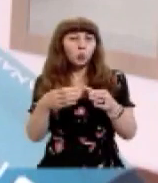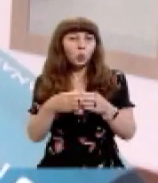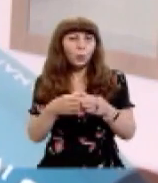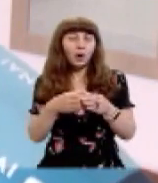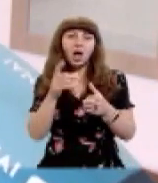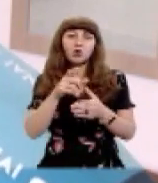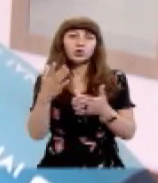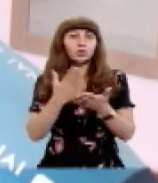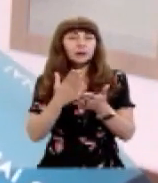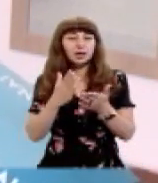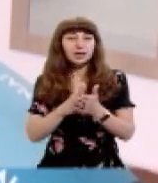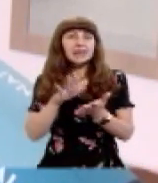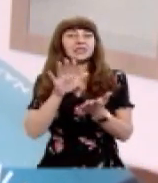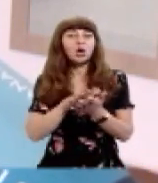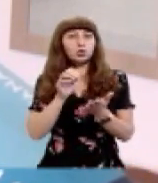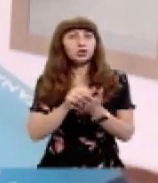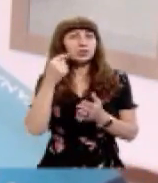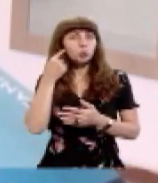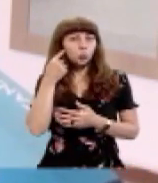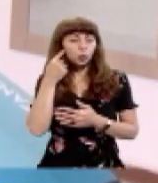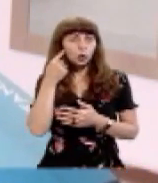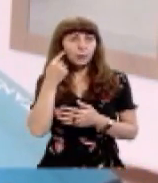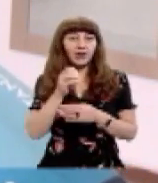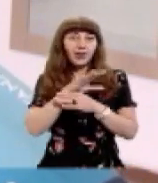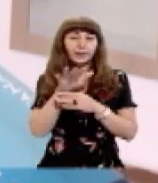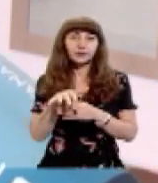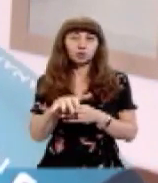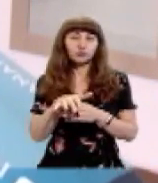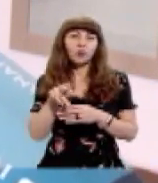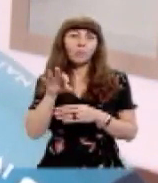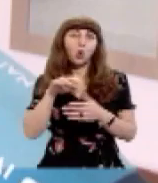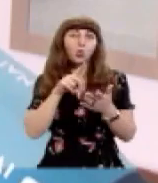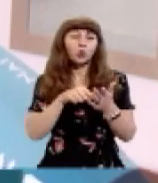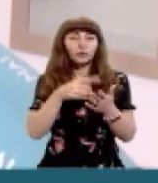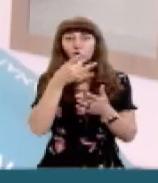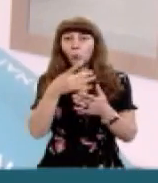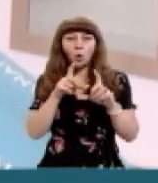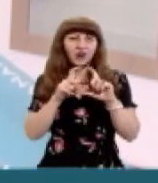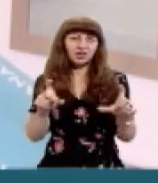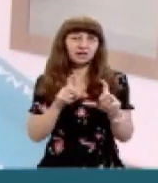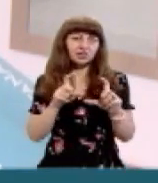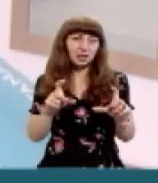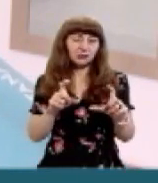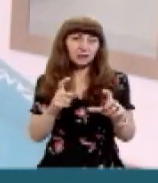их обслуживаем по городу, ну, в любые организации. Поликлиники,